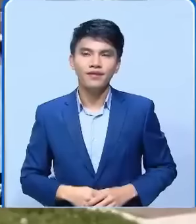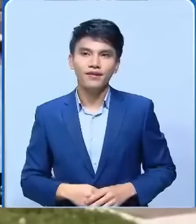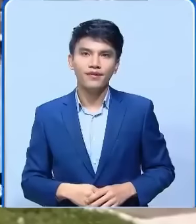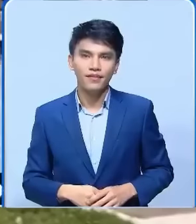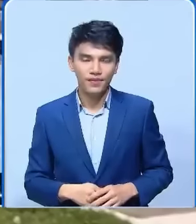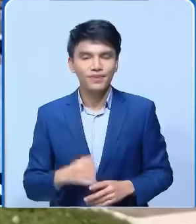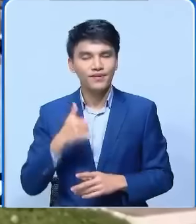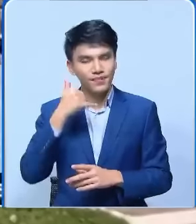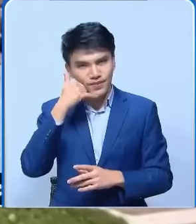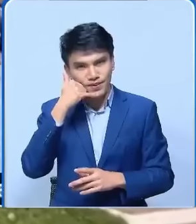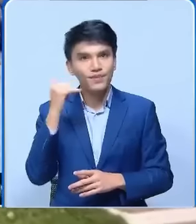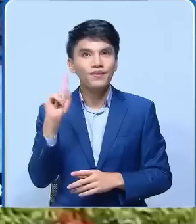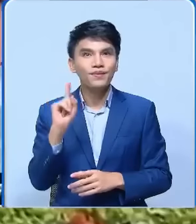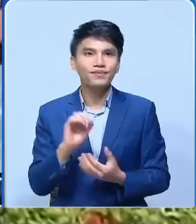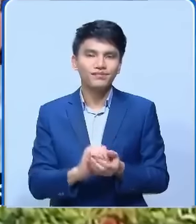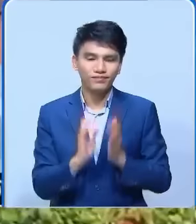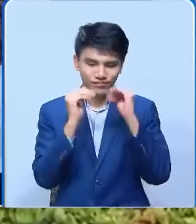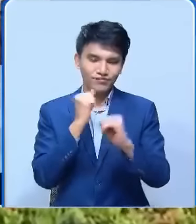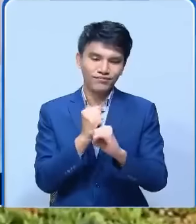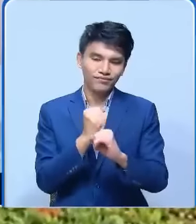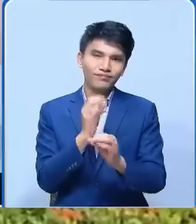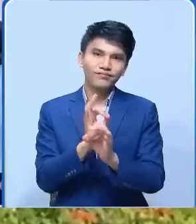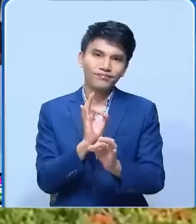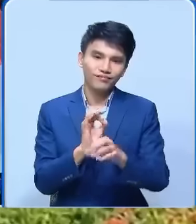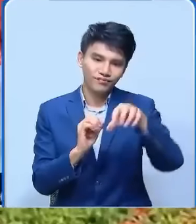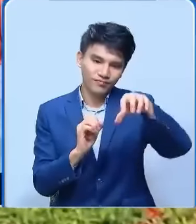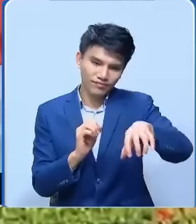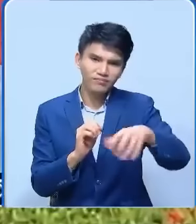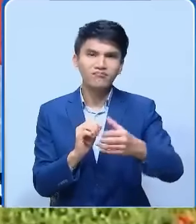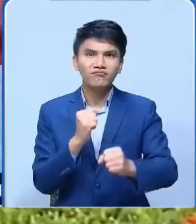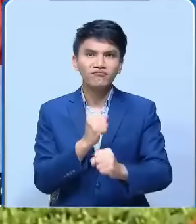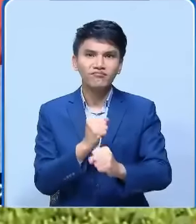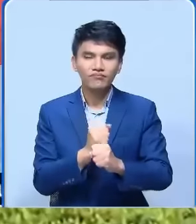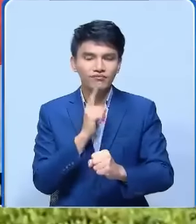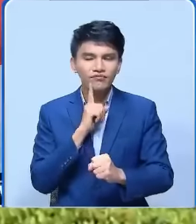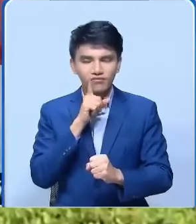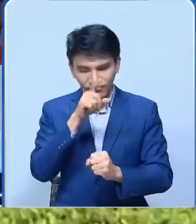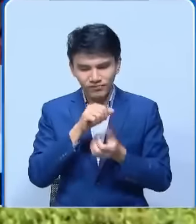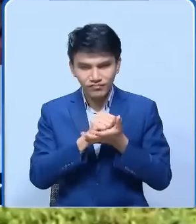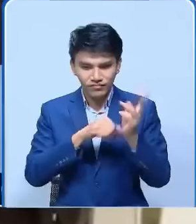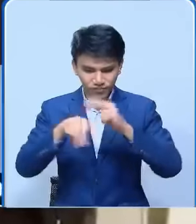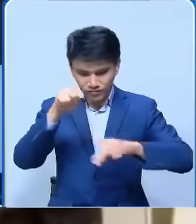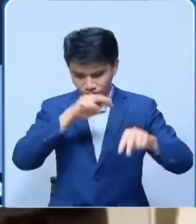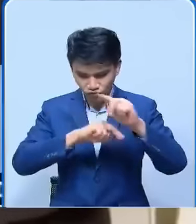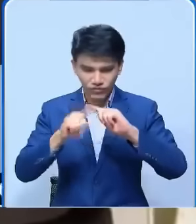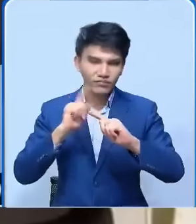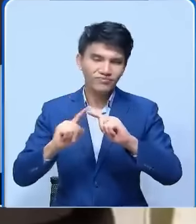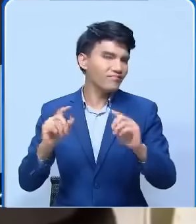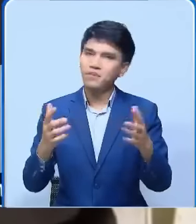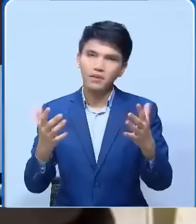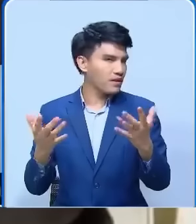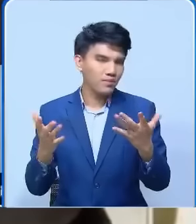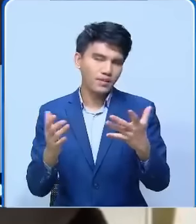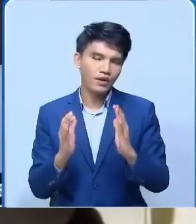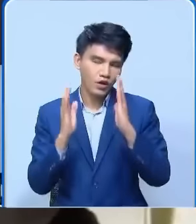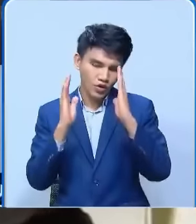ทรศัพท์นะอ้างว่าเป็นเจ้าหน้าที่ธนาคารนะคะมาสอบถามอำนวยความสะดวก ไม่มีนะธนาคารเขา